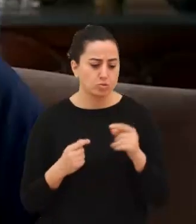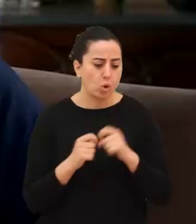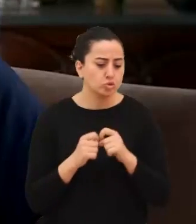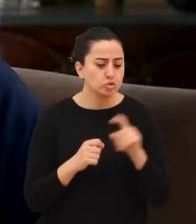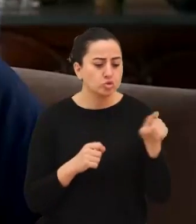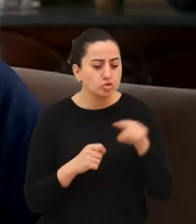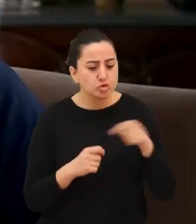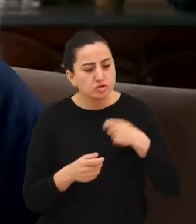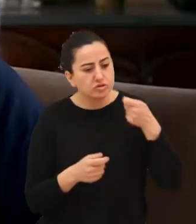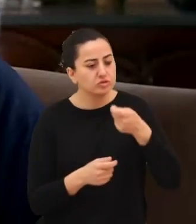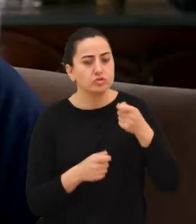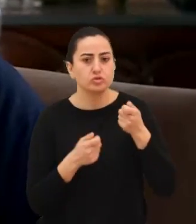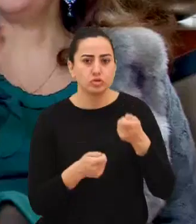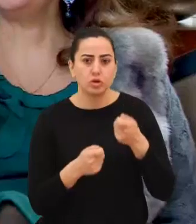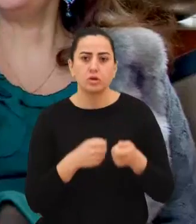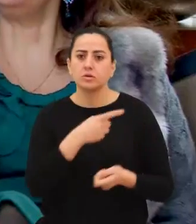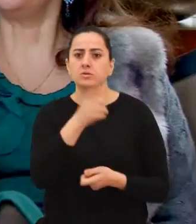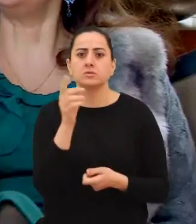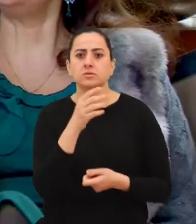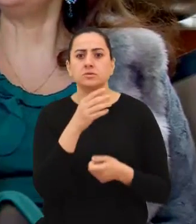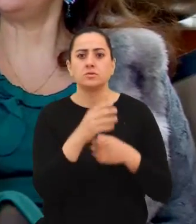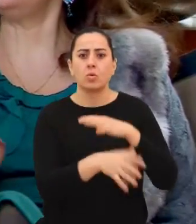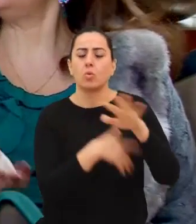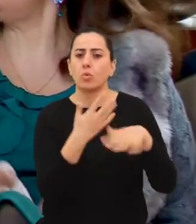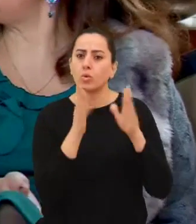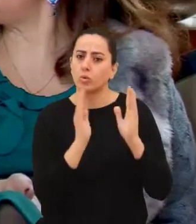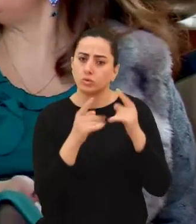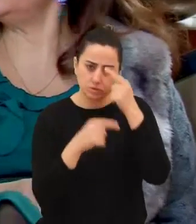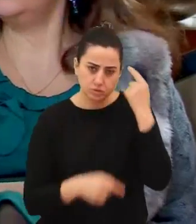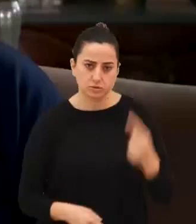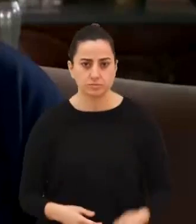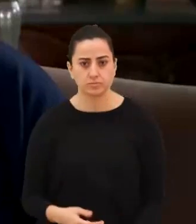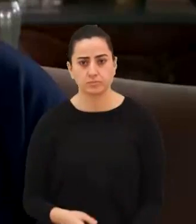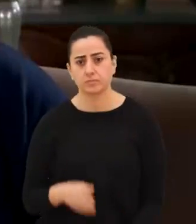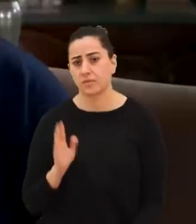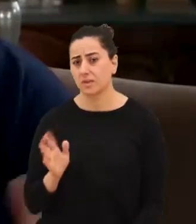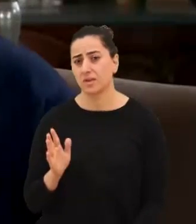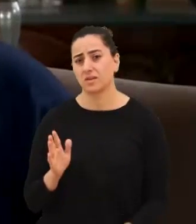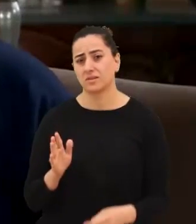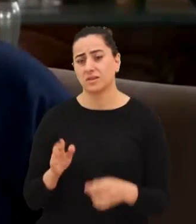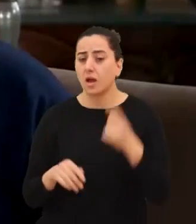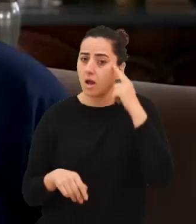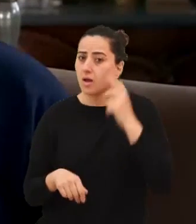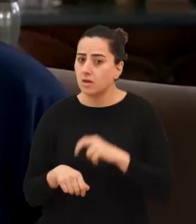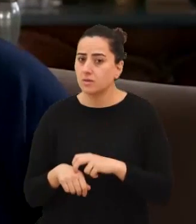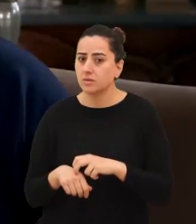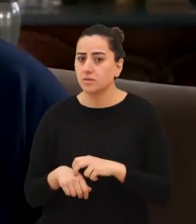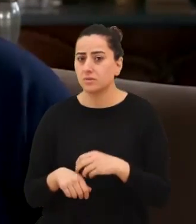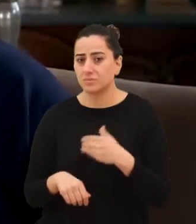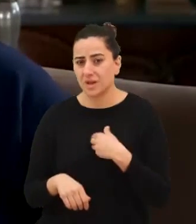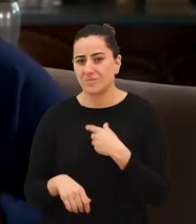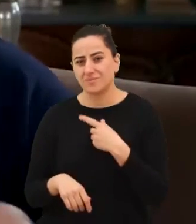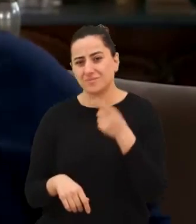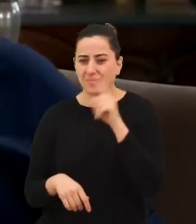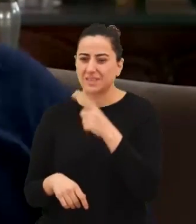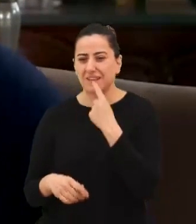maturuşu yedirmeye çalışırken siz bahçede ne tatsızlıklar yaşamışsınız. Ay iyi ki hatırlattınız Serpil Hanım. Ben